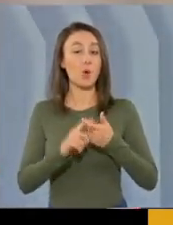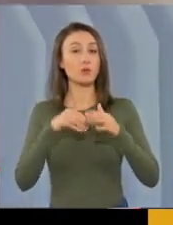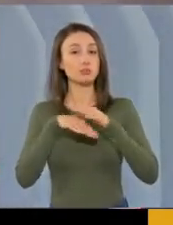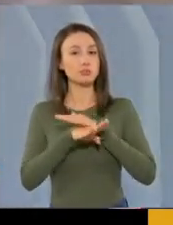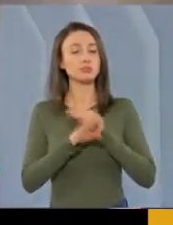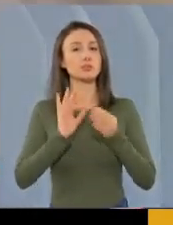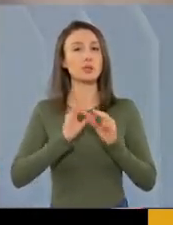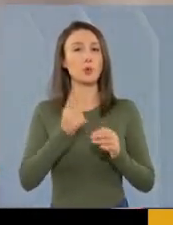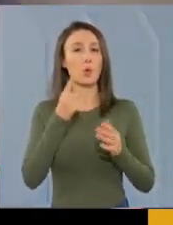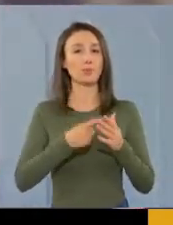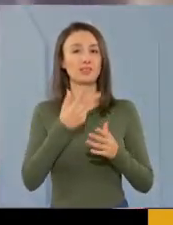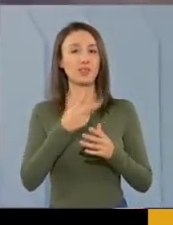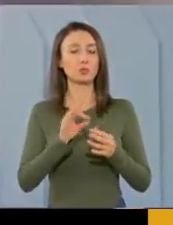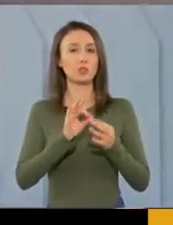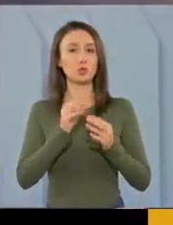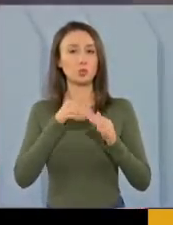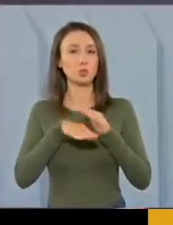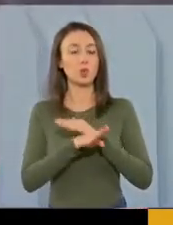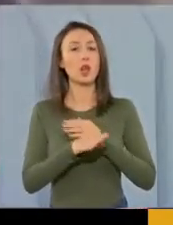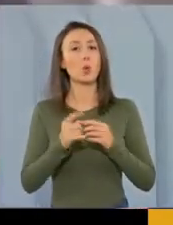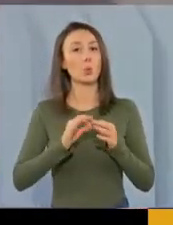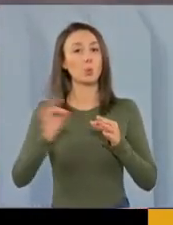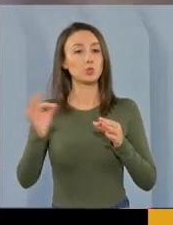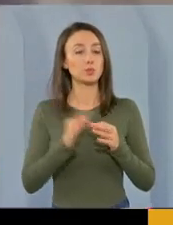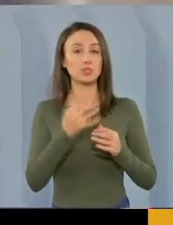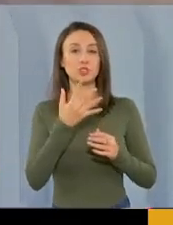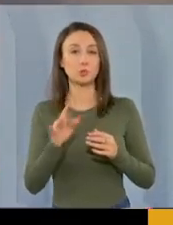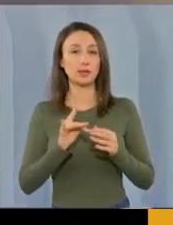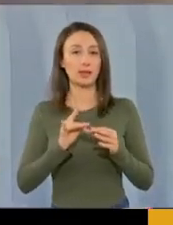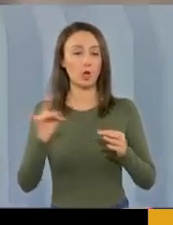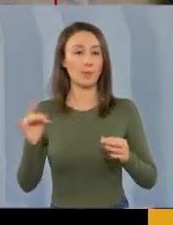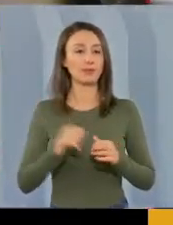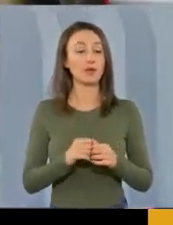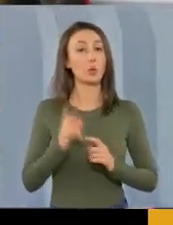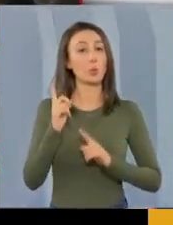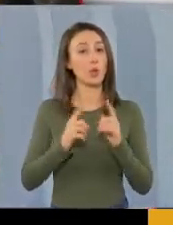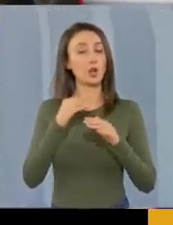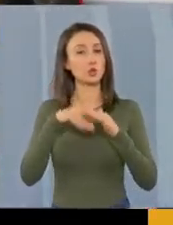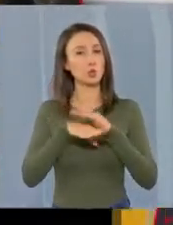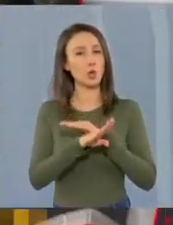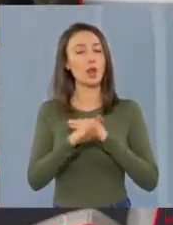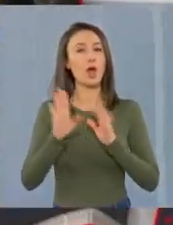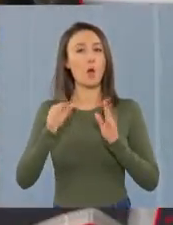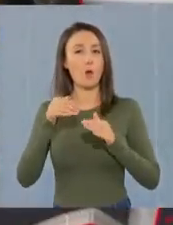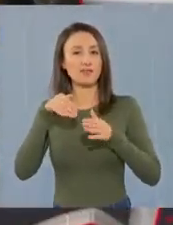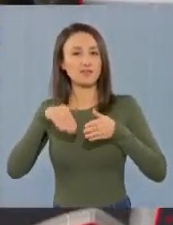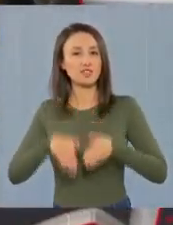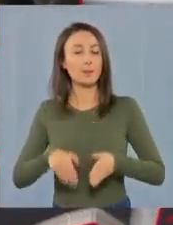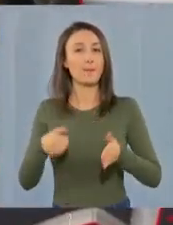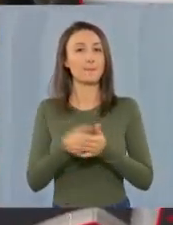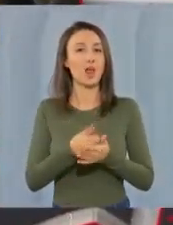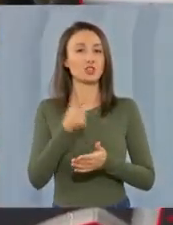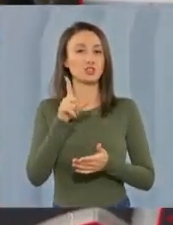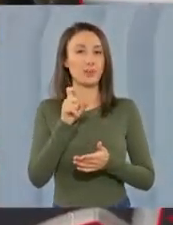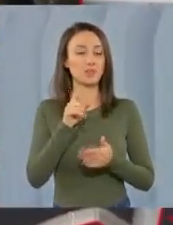1300 de tuneluri cu o lungime totală de aproximativ 500 de km unele dintre tuneluri ar avea o adâncime de până la